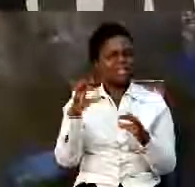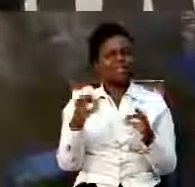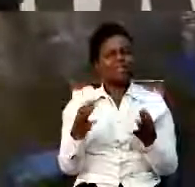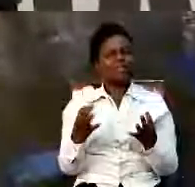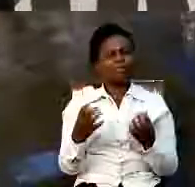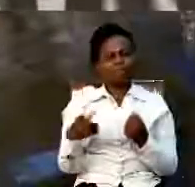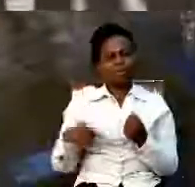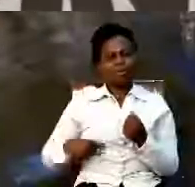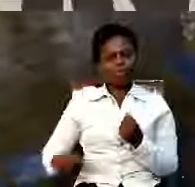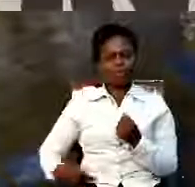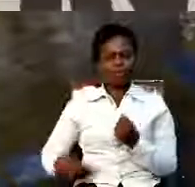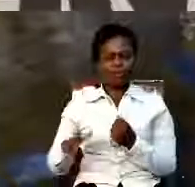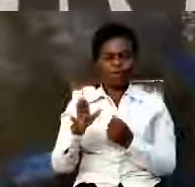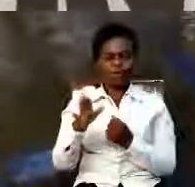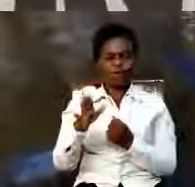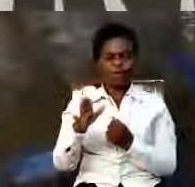hiyo?